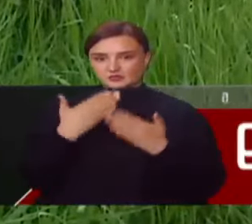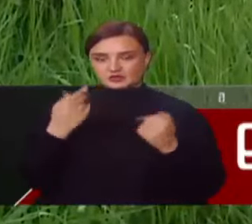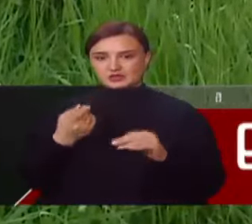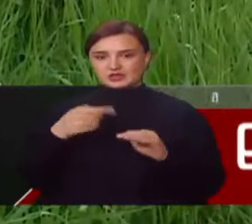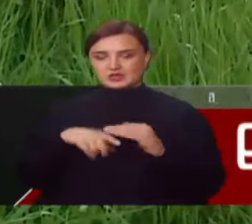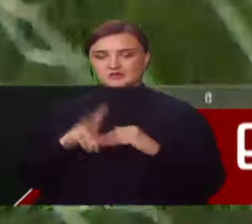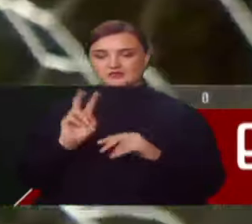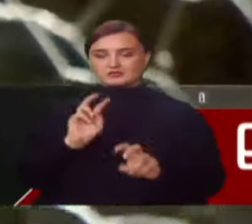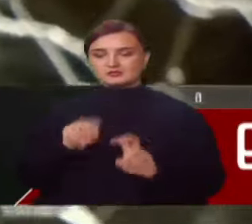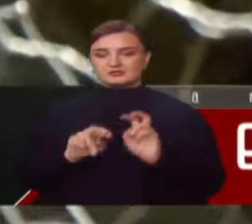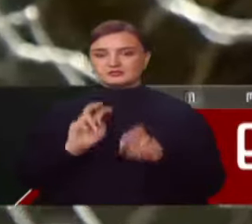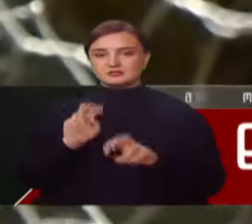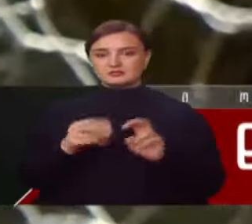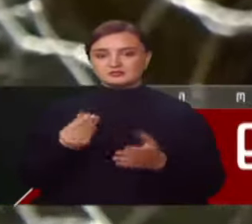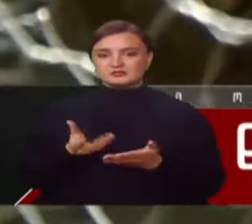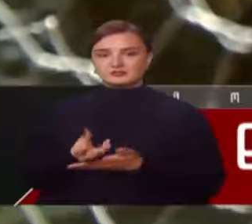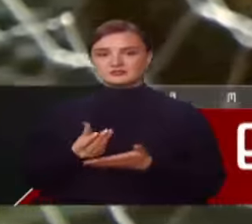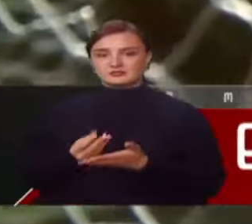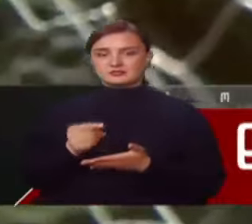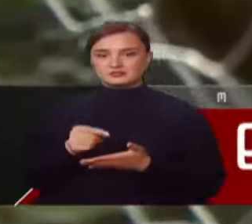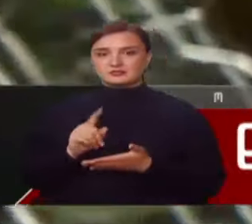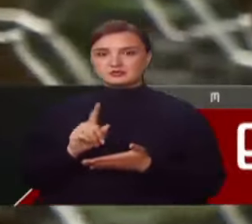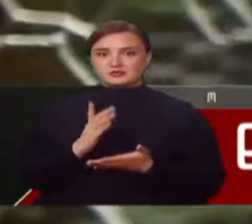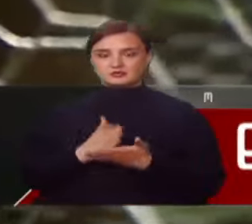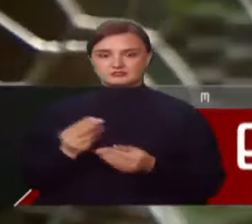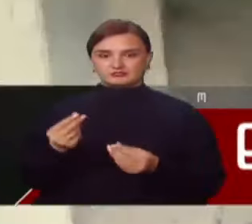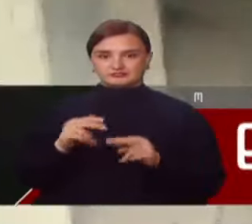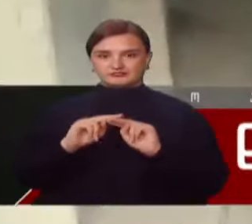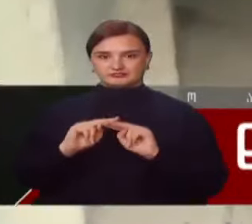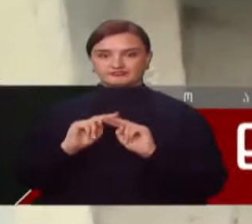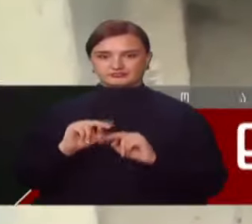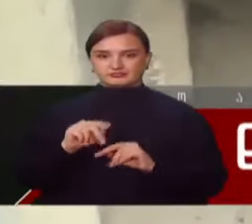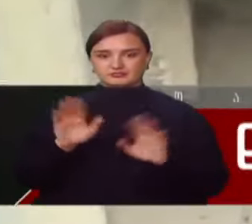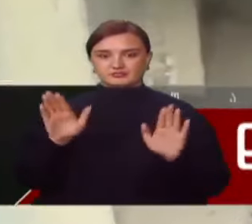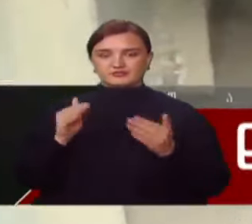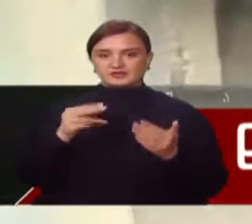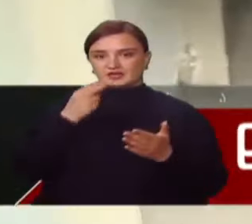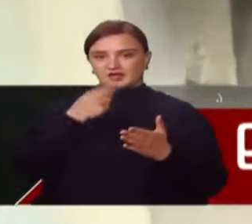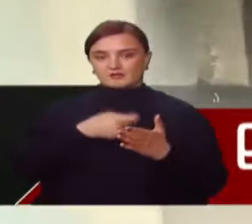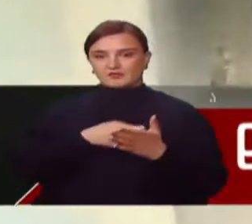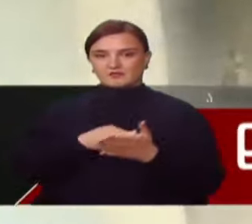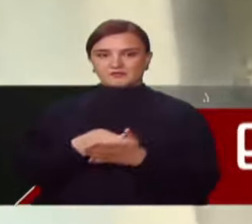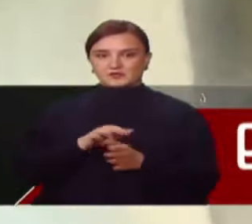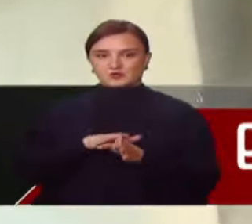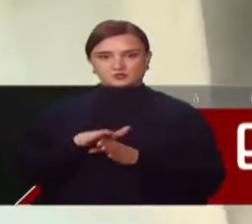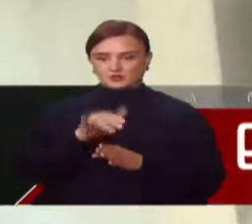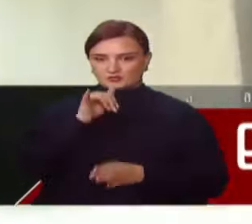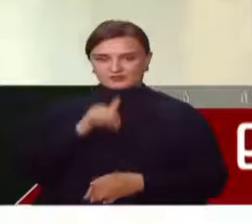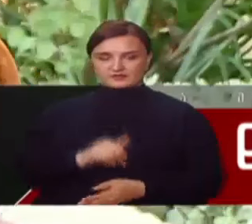გამომდინარე, ვიზიტორების მიერ გაღებული შემოწირულობებით არსებობს, რომელიც ფრინველთა სრულყოფილ გამოკვებასაც ვერ